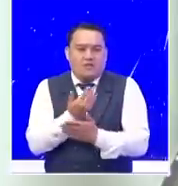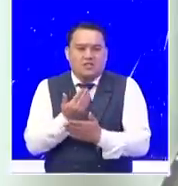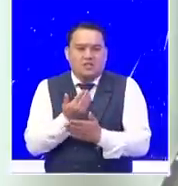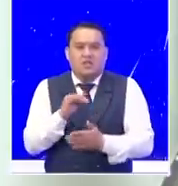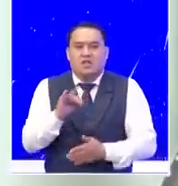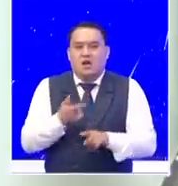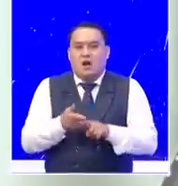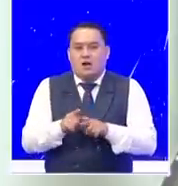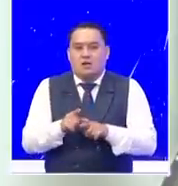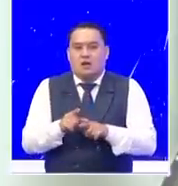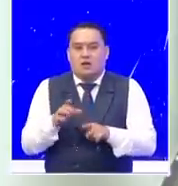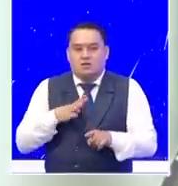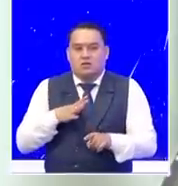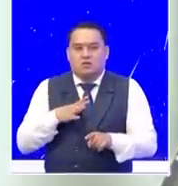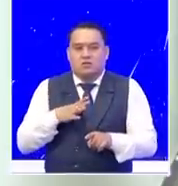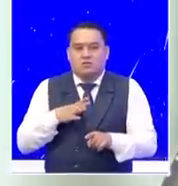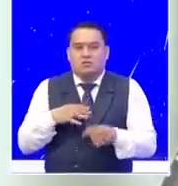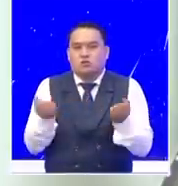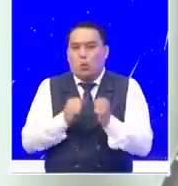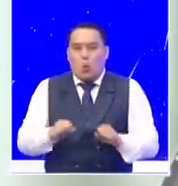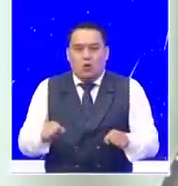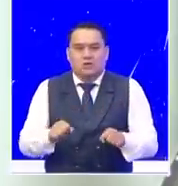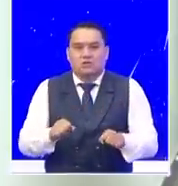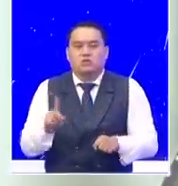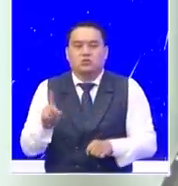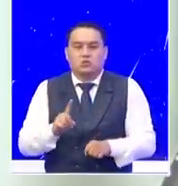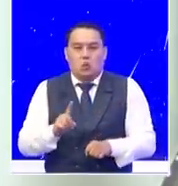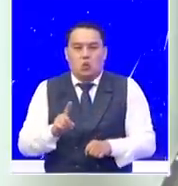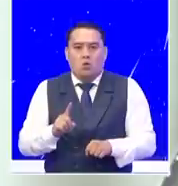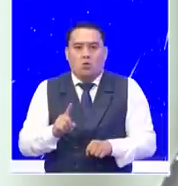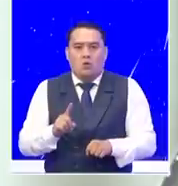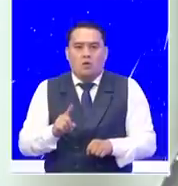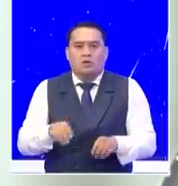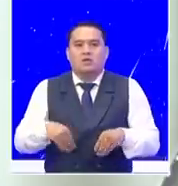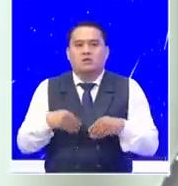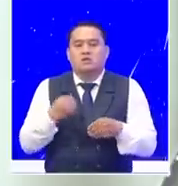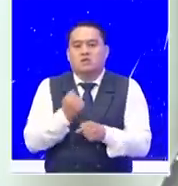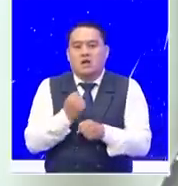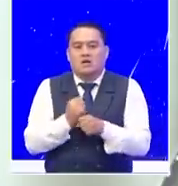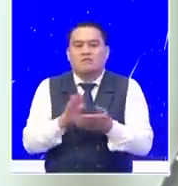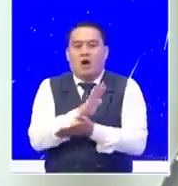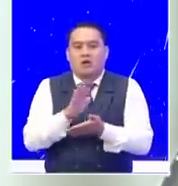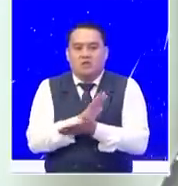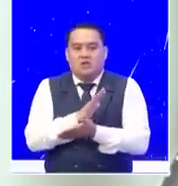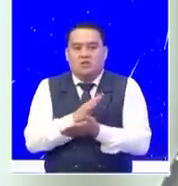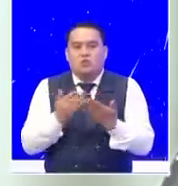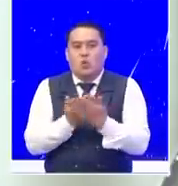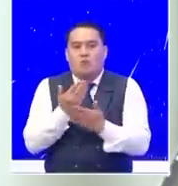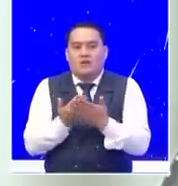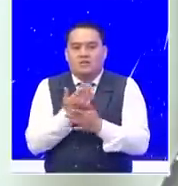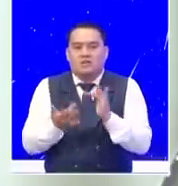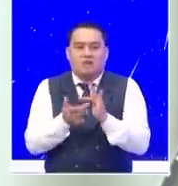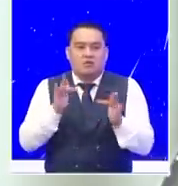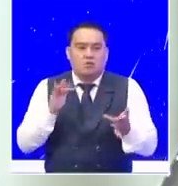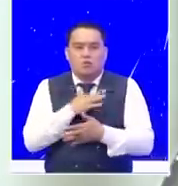И это на самом деле сумасшедшая скорость, потому что выдать в газету или в новостной, в